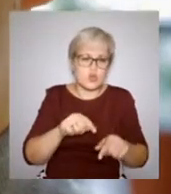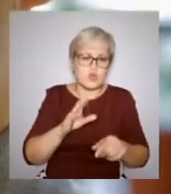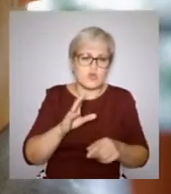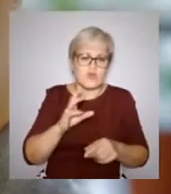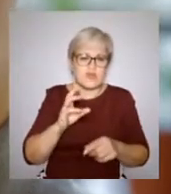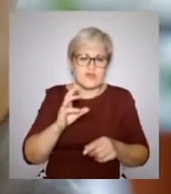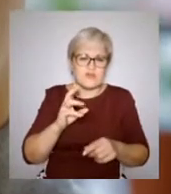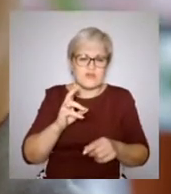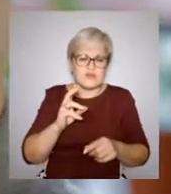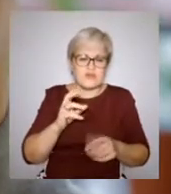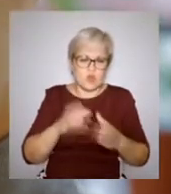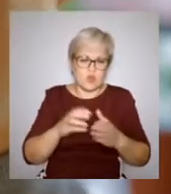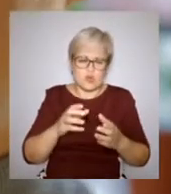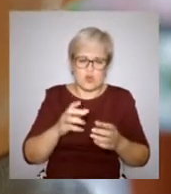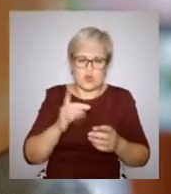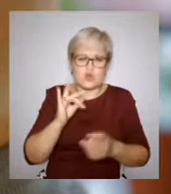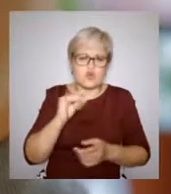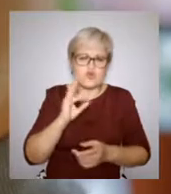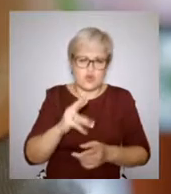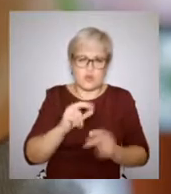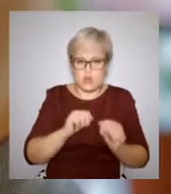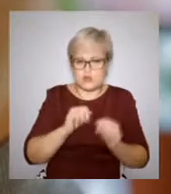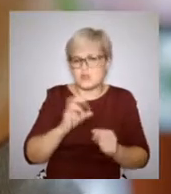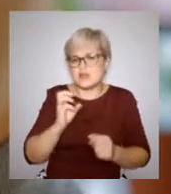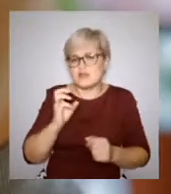я бы мог ее сюда привести семью